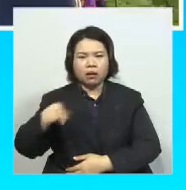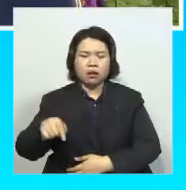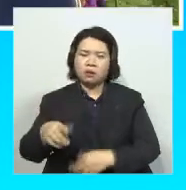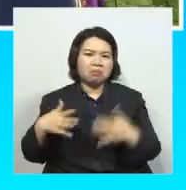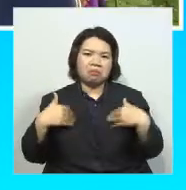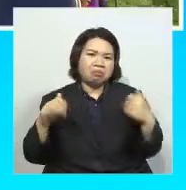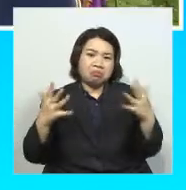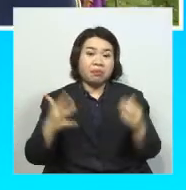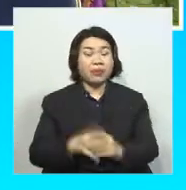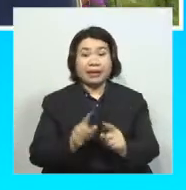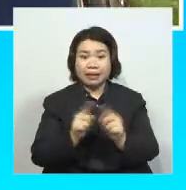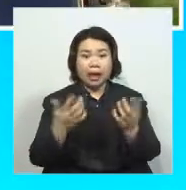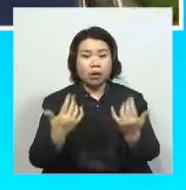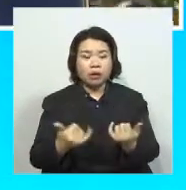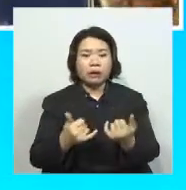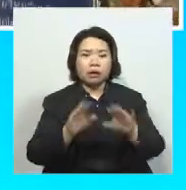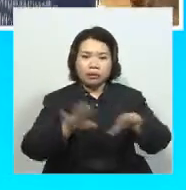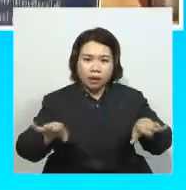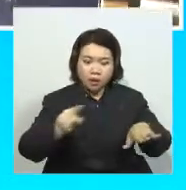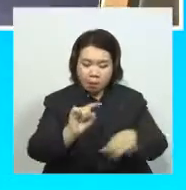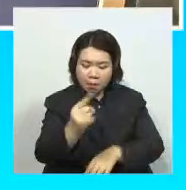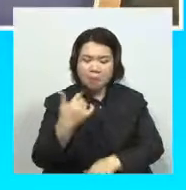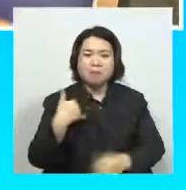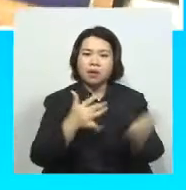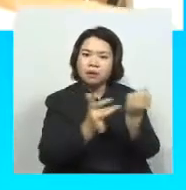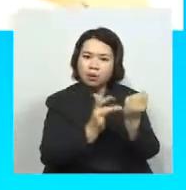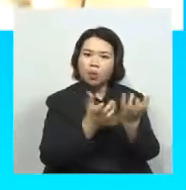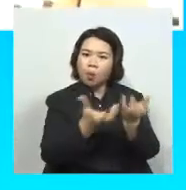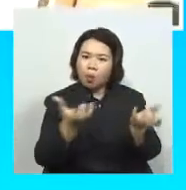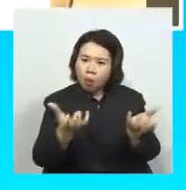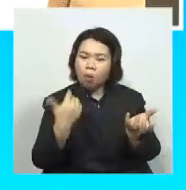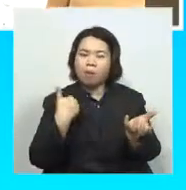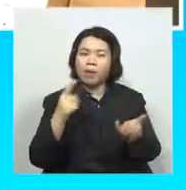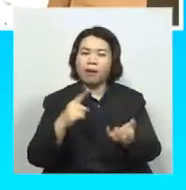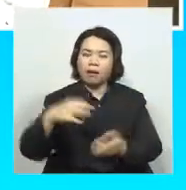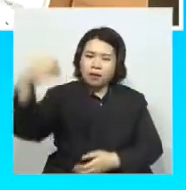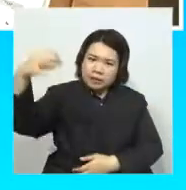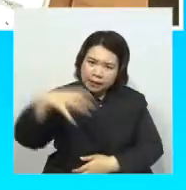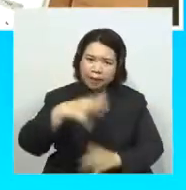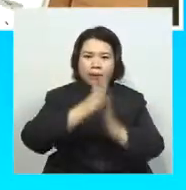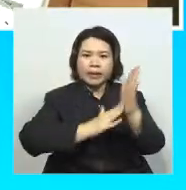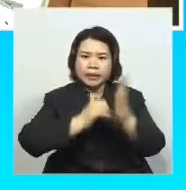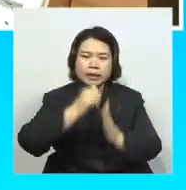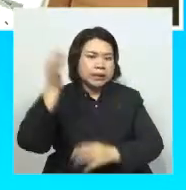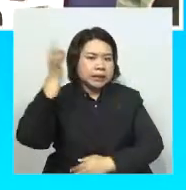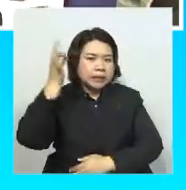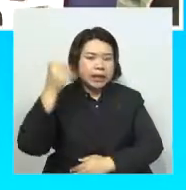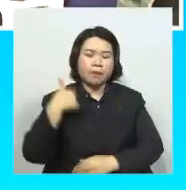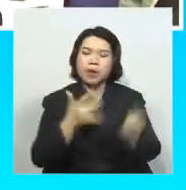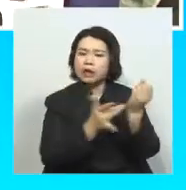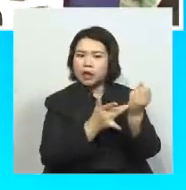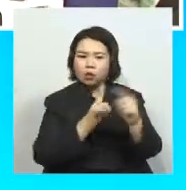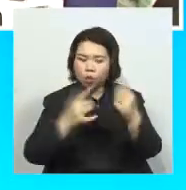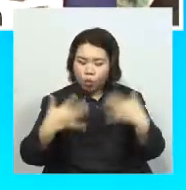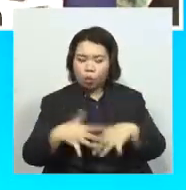ได้สนุกเหมือนปัจจุบันแต่ปัจจุบันเนี่ยพอมีเทคโนโลยีมีนวัตกรรมมากๆมีการนำเรื่องของแสงสีเสียงเรื่องของนวัตกรร